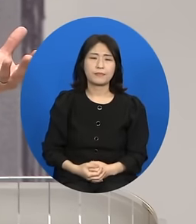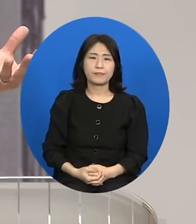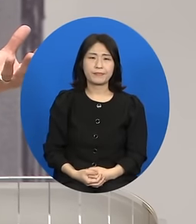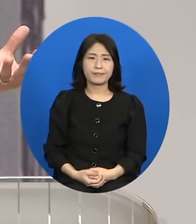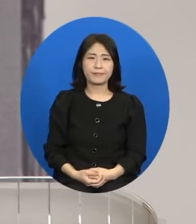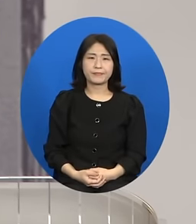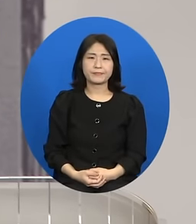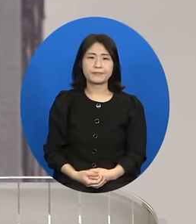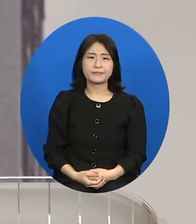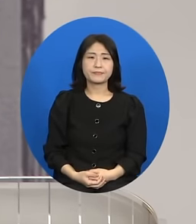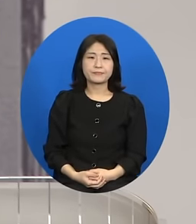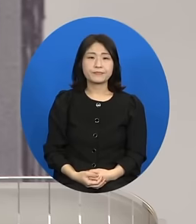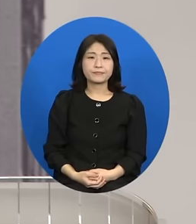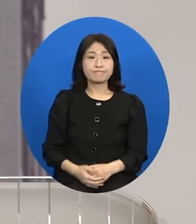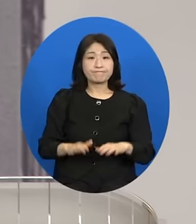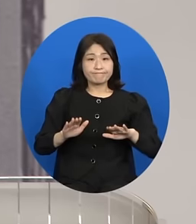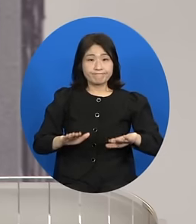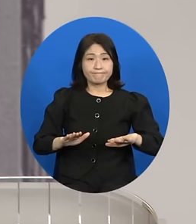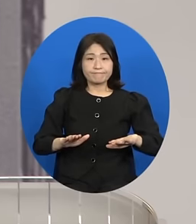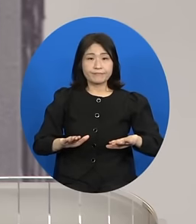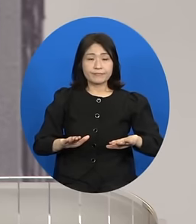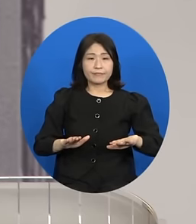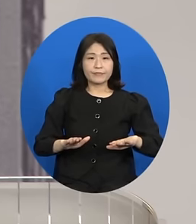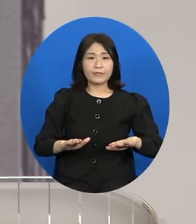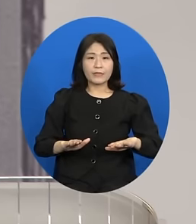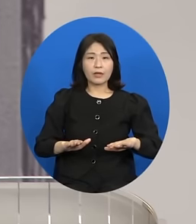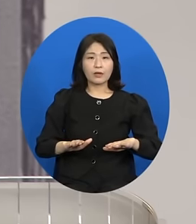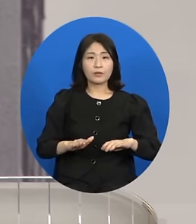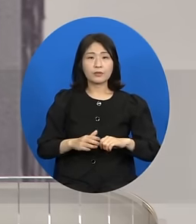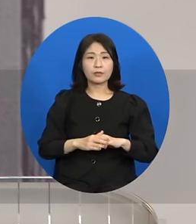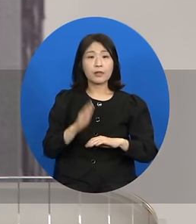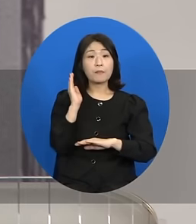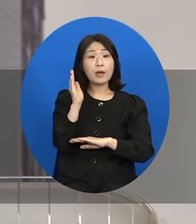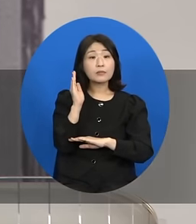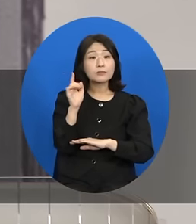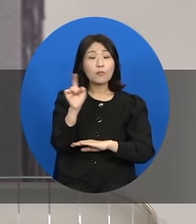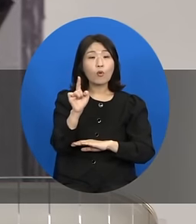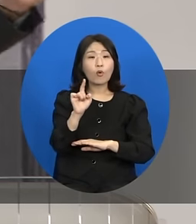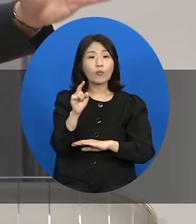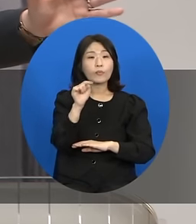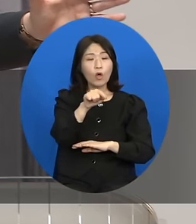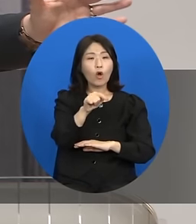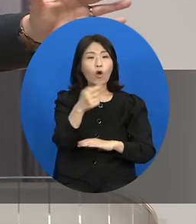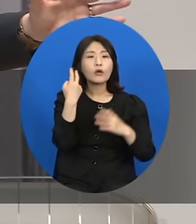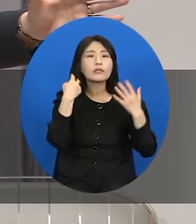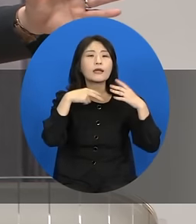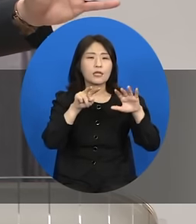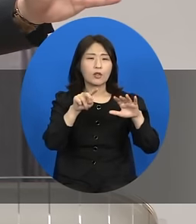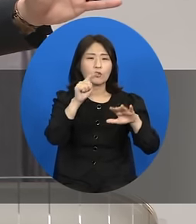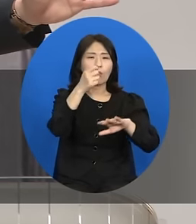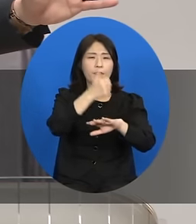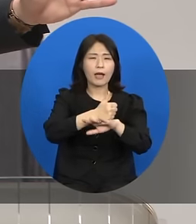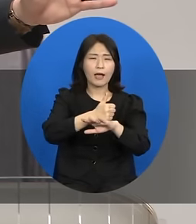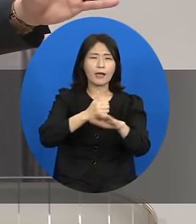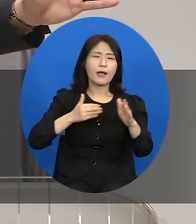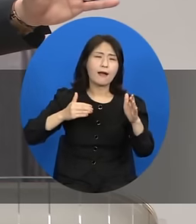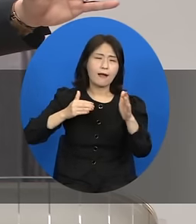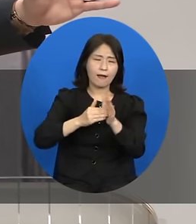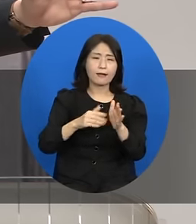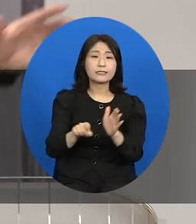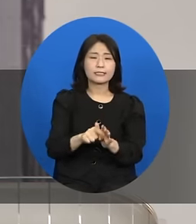있어 근데 늘 절에도 다니 너는 끝까지 하여라 똑같은 얘기를 하고